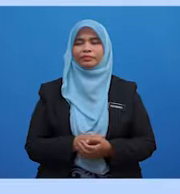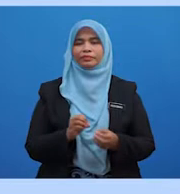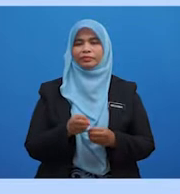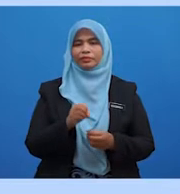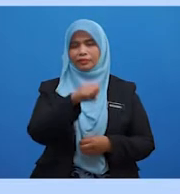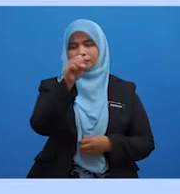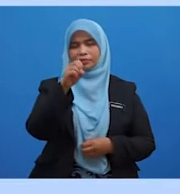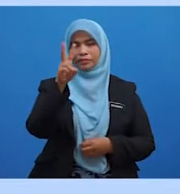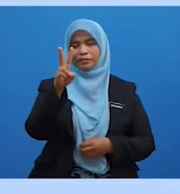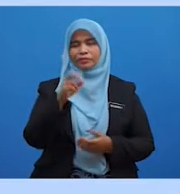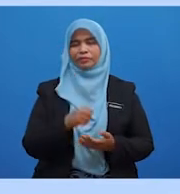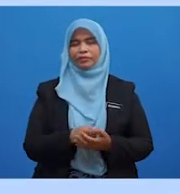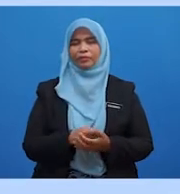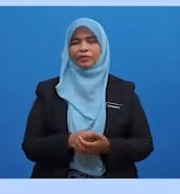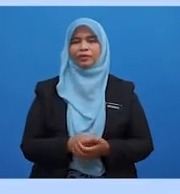Soalan yang kedua,